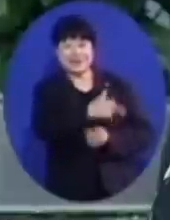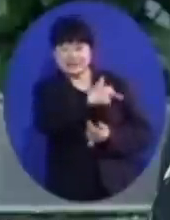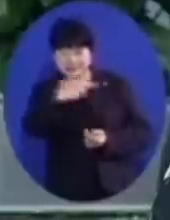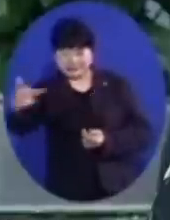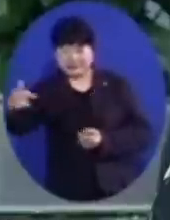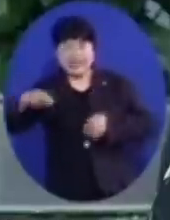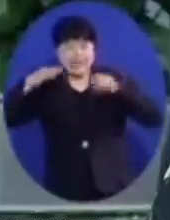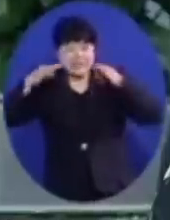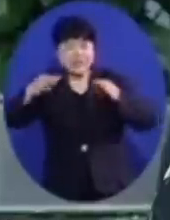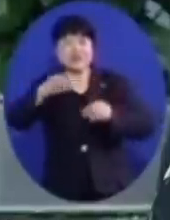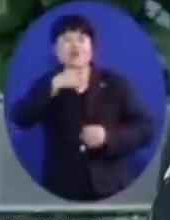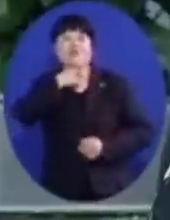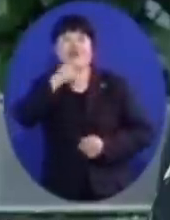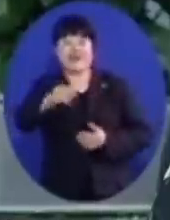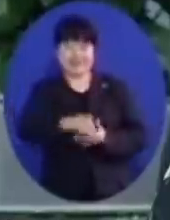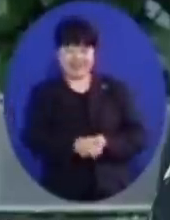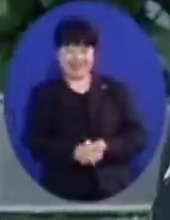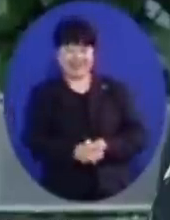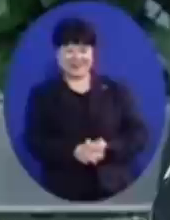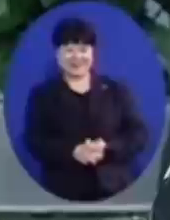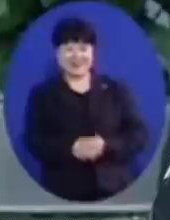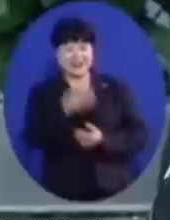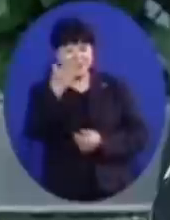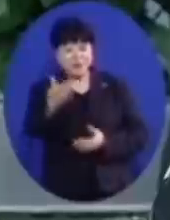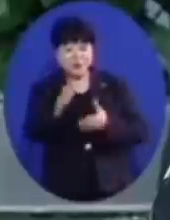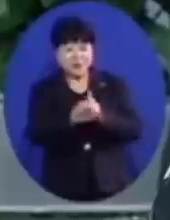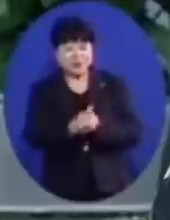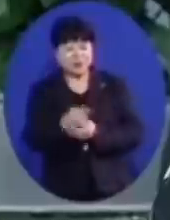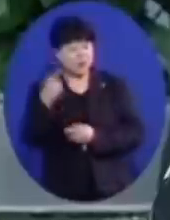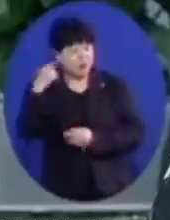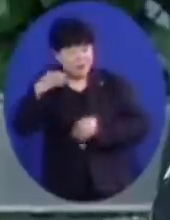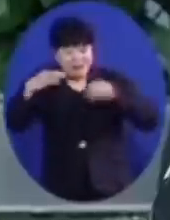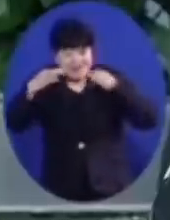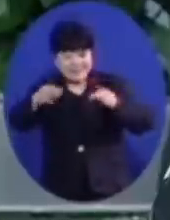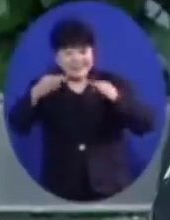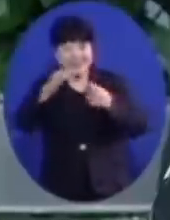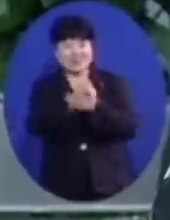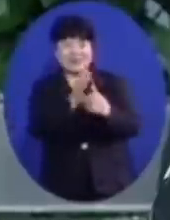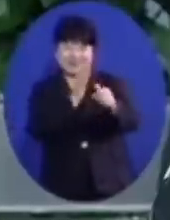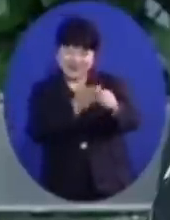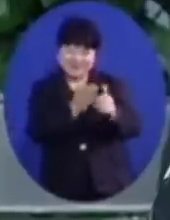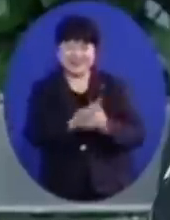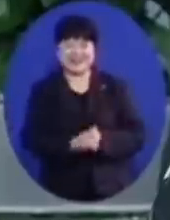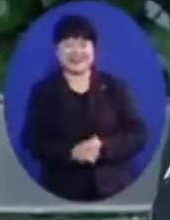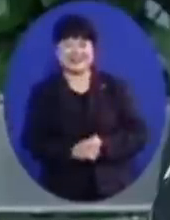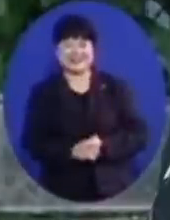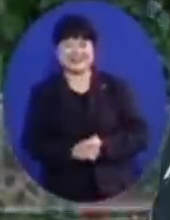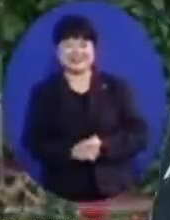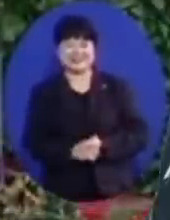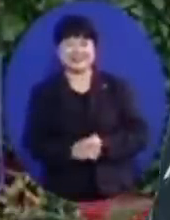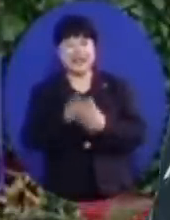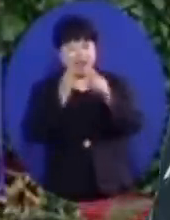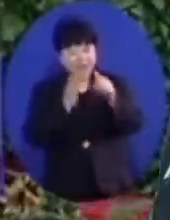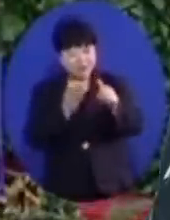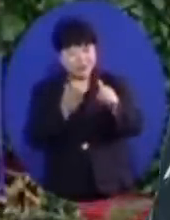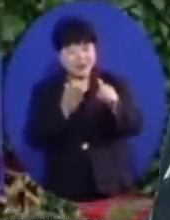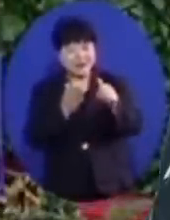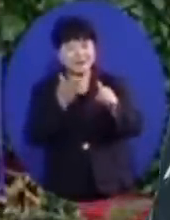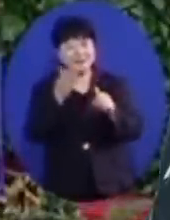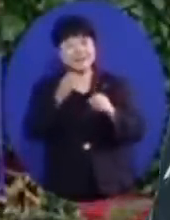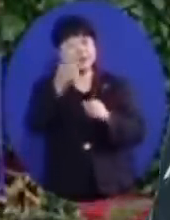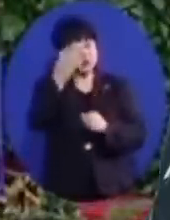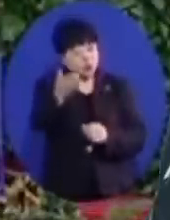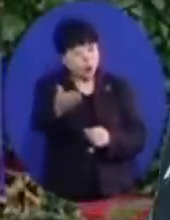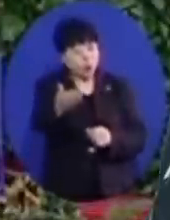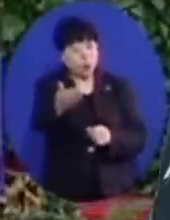귀에 들리도록 기도하기를 원하시는 것입니다 여러분 귀에 들리도록 기도를 하십시오 그가 내게 간구하리니 내가 그에게